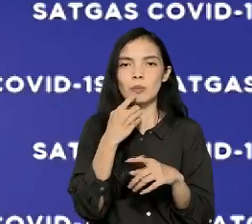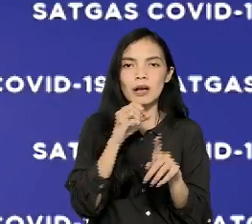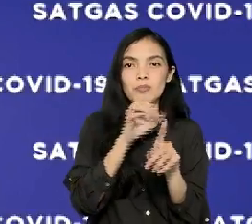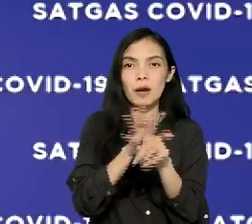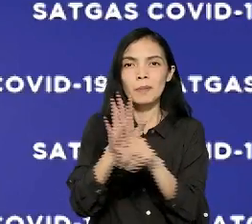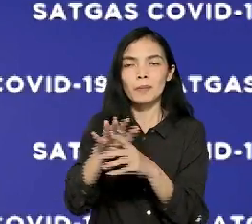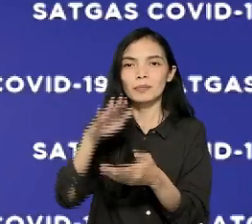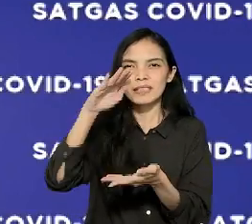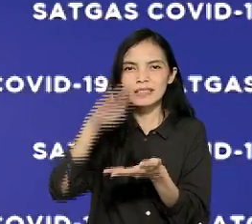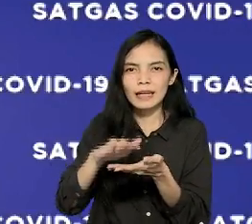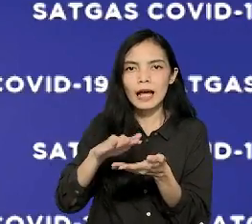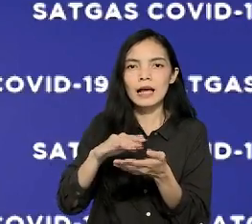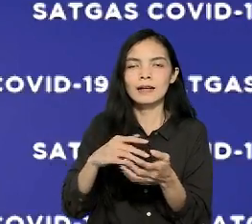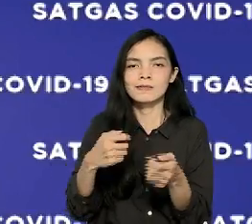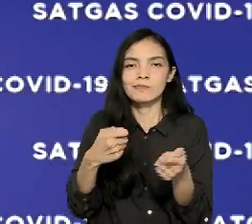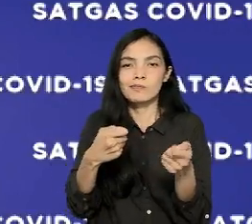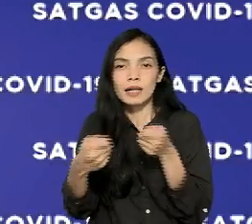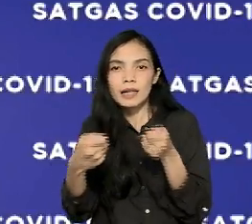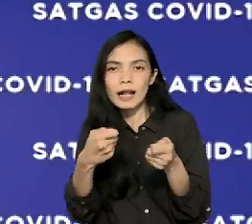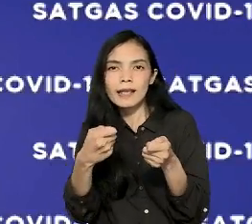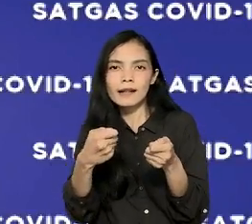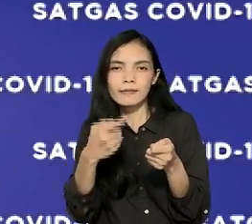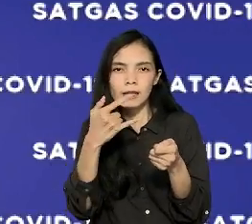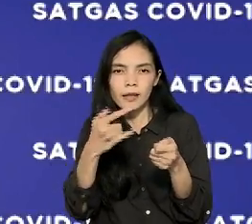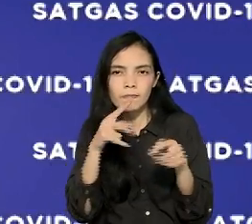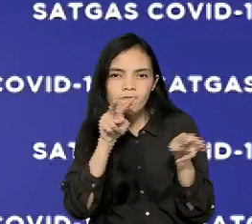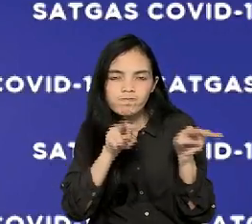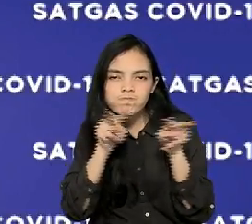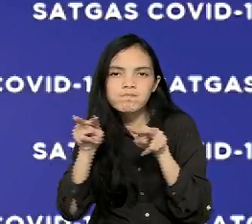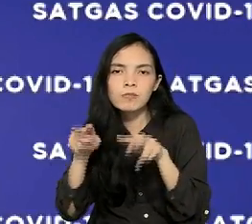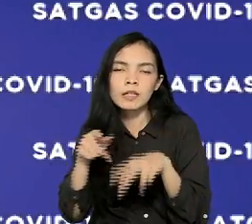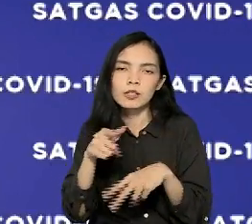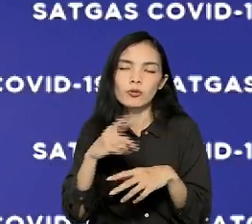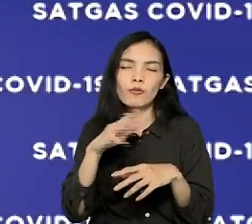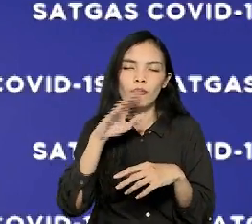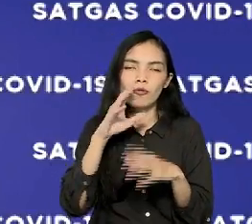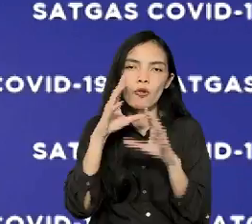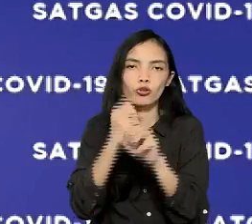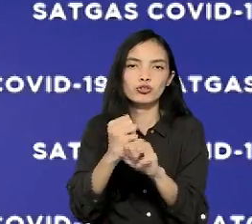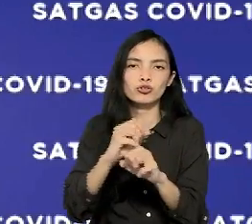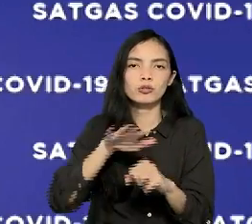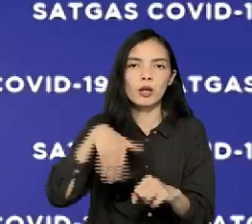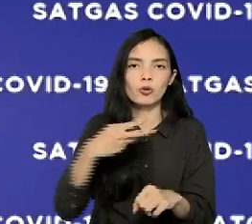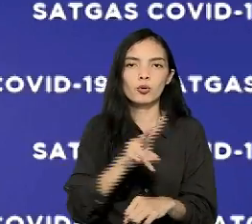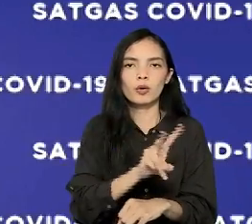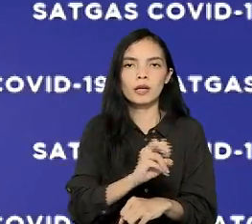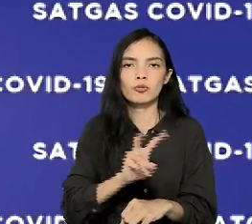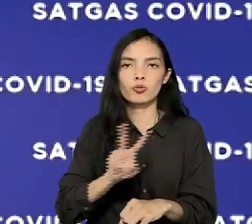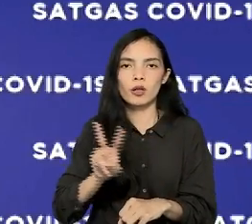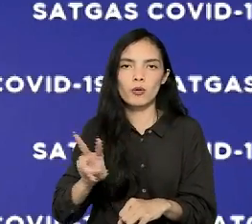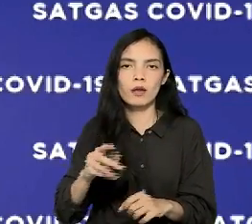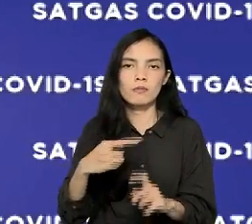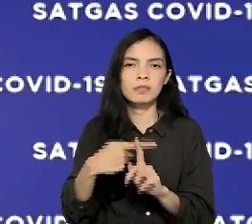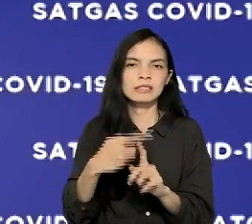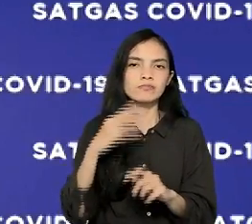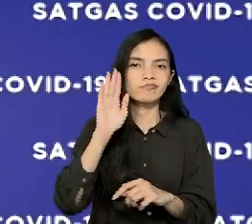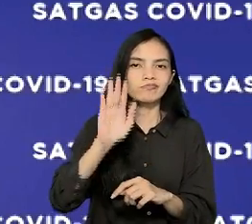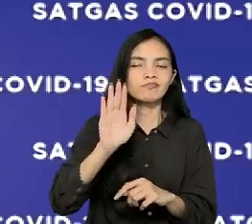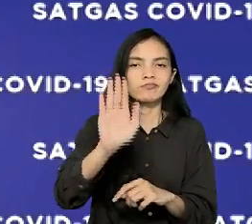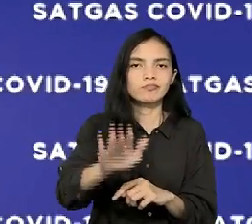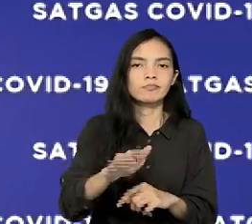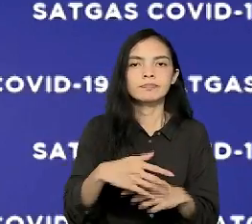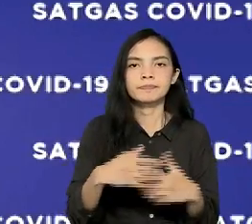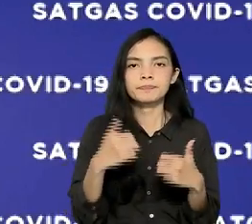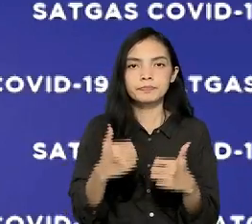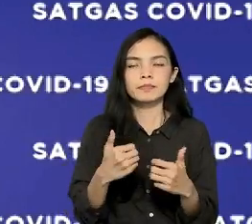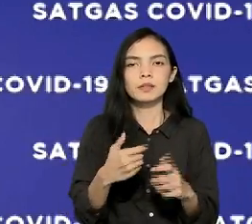mungkin masih harus menjadi fokus utama kita di tahun yang akan datang. Selanjutnya,